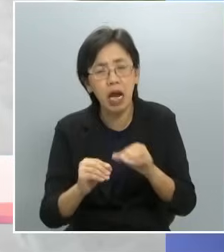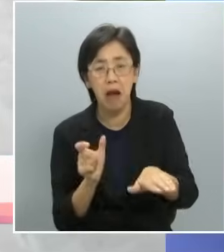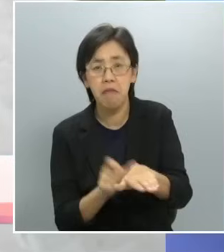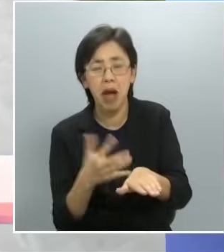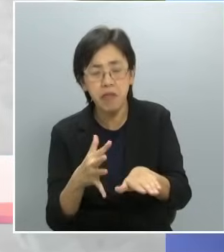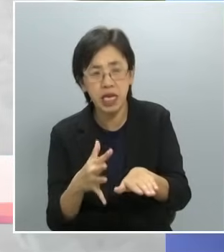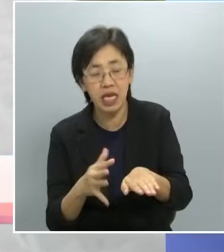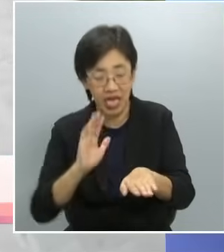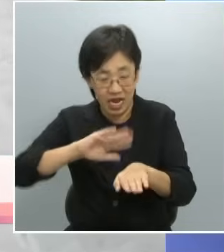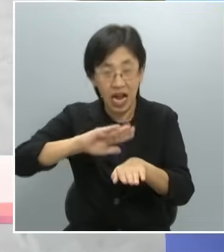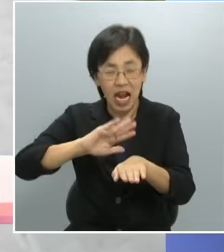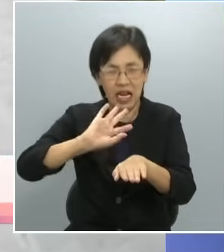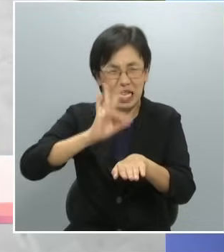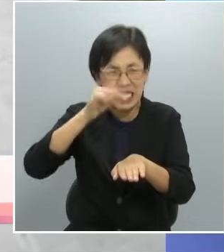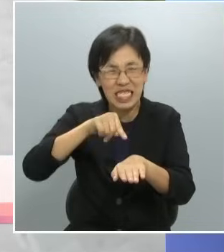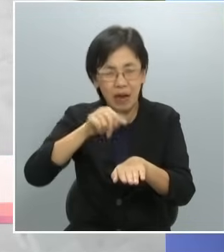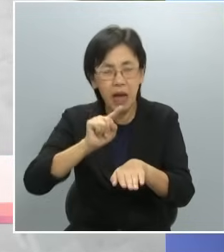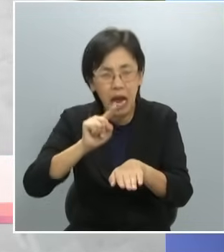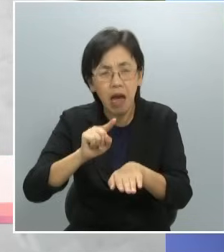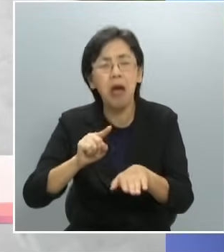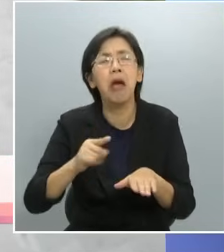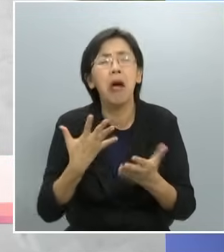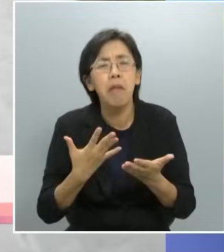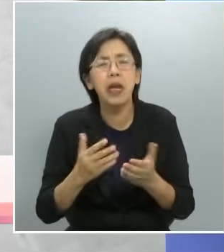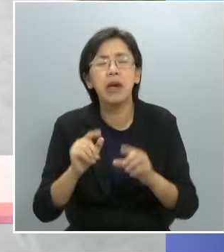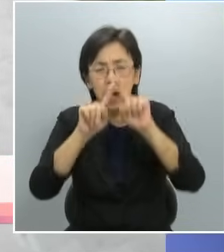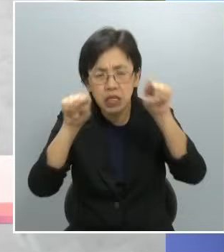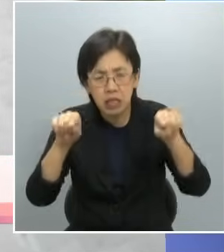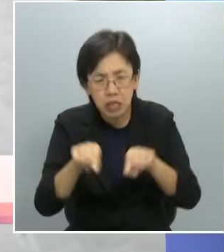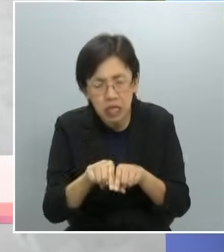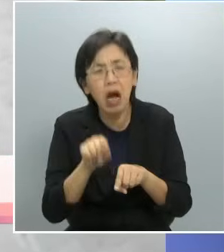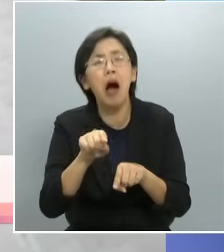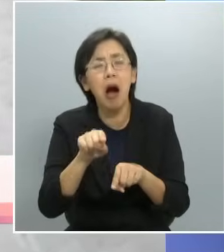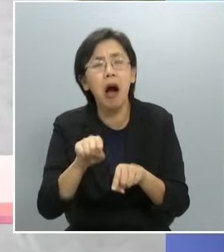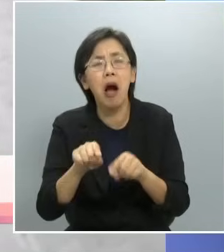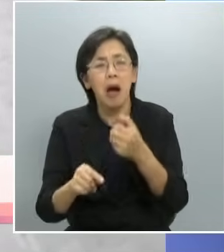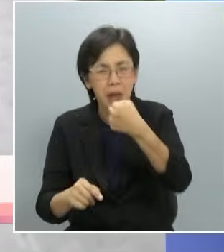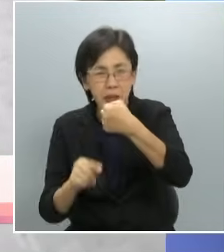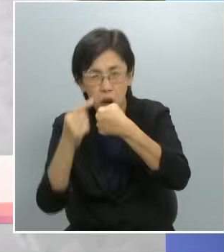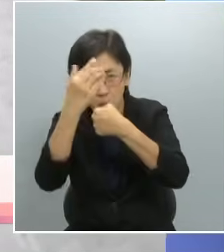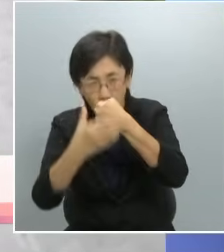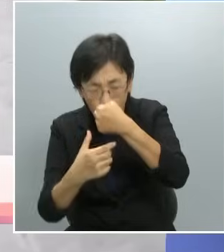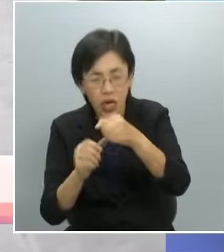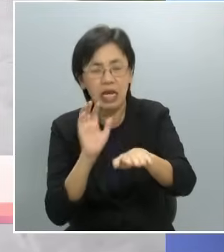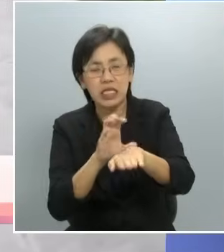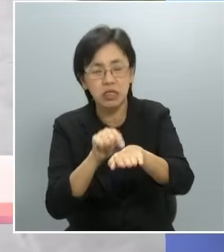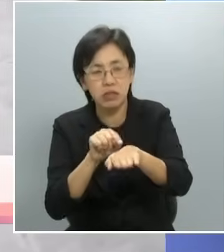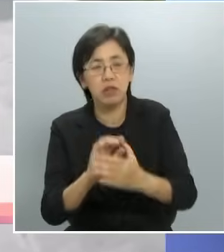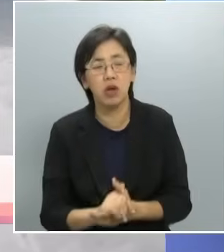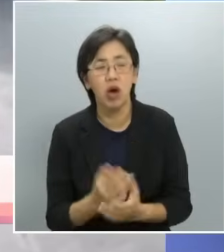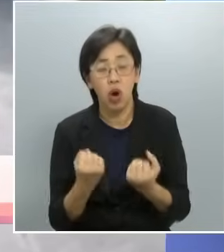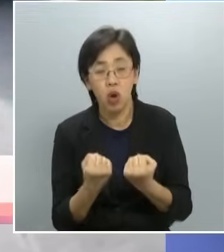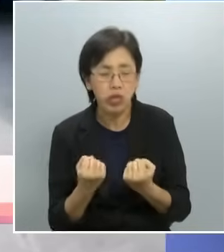ณกระจกด้านหลังแล้วก็รีดเงินจุดแรกค่ะเป็นหน้าบ้านตามภาพในกล้องวงจรปิดที่เห็นเนี่ยนะคะเวลา